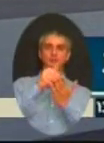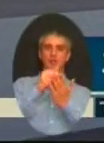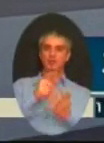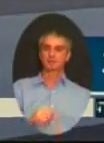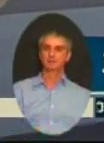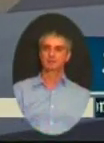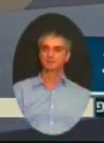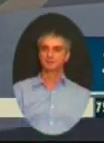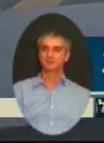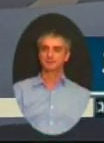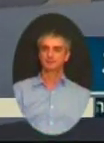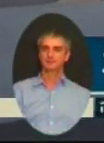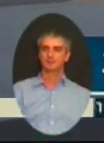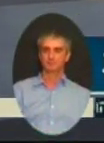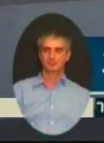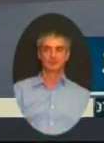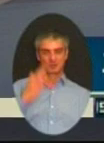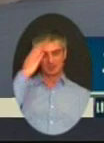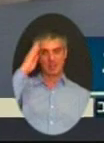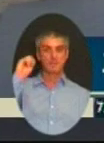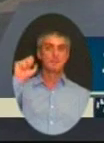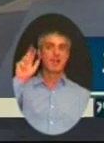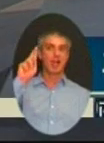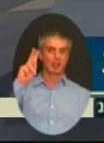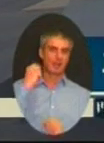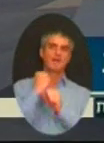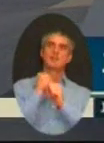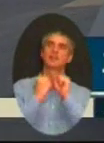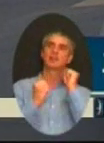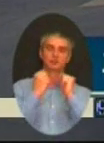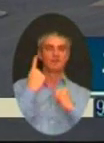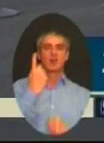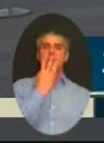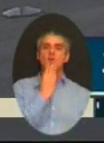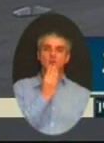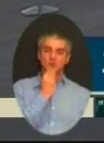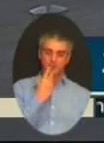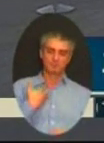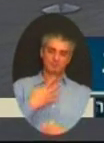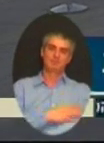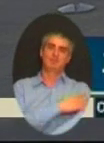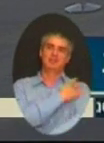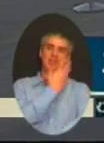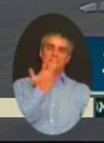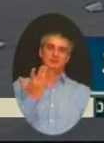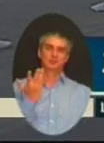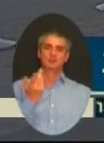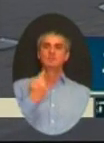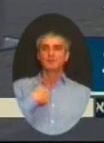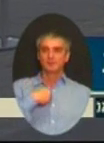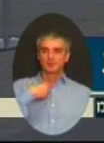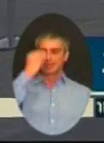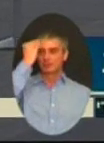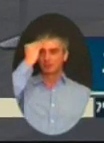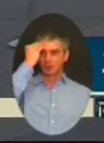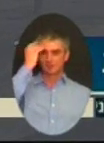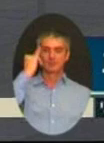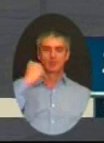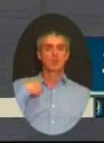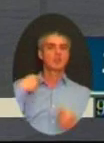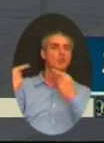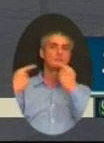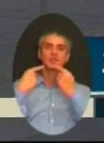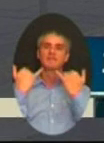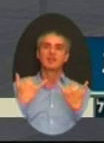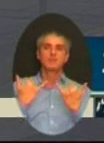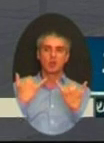יודע, כי מרק באמת עבד קשה לעניין הזה, אבל אני חושב שככל יהודי, מתרגש, תשמע, אנחנו זוכרים, אמנם אנחנו מתווכחים